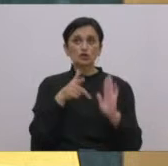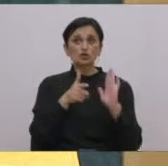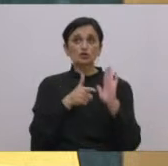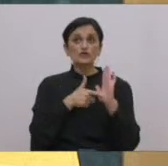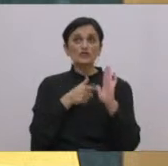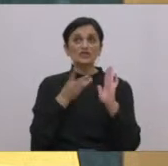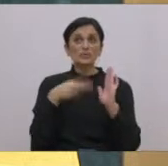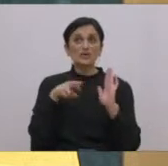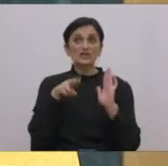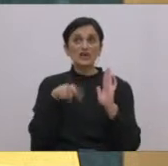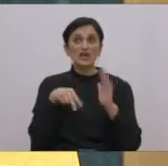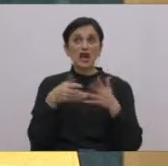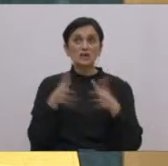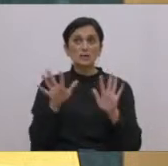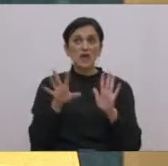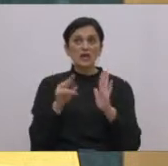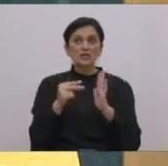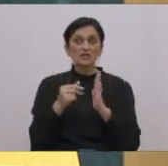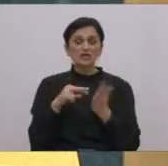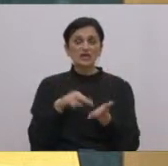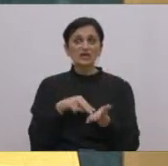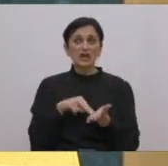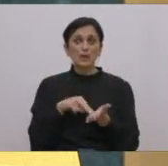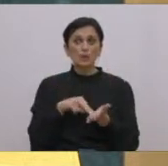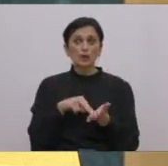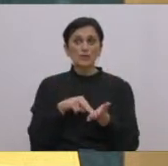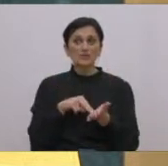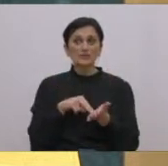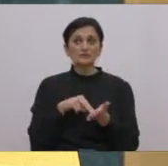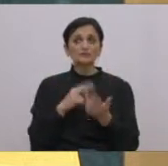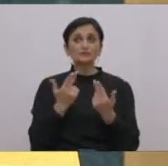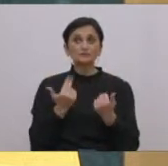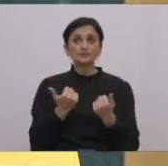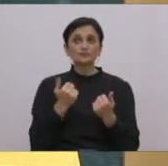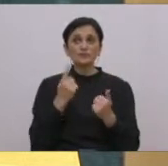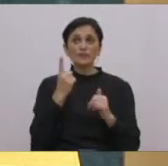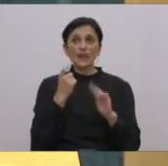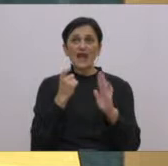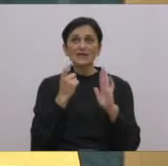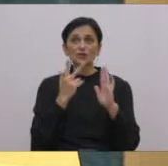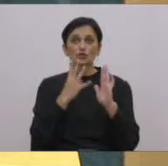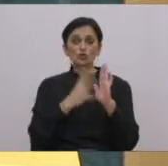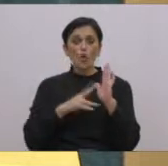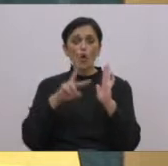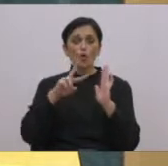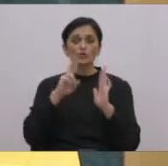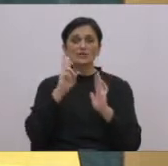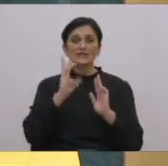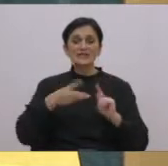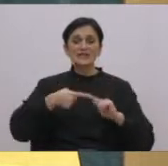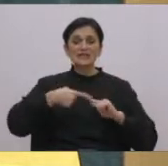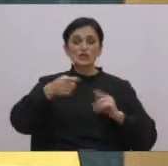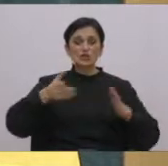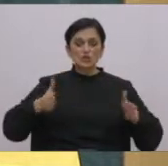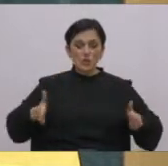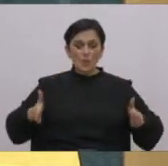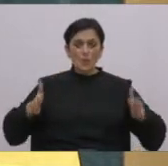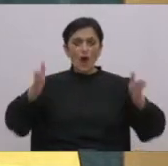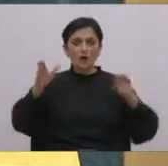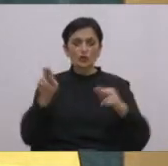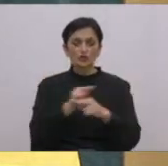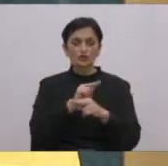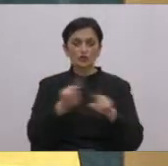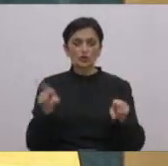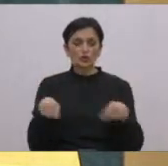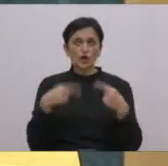șuid miliard larze medii hirebulebis, da, as otmozda tormedi kilometri magistralul existe nebloba horțiel de bodo,